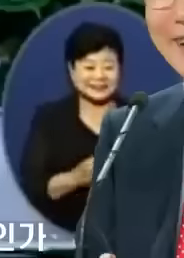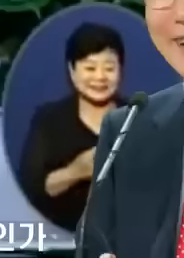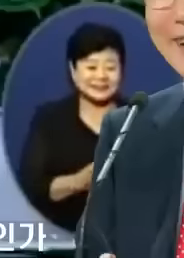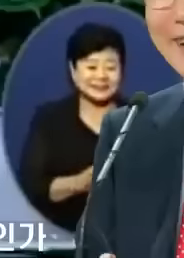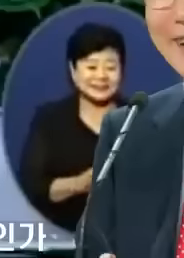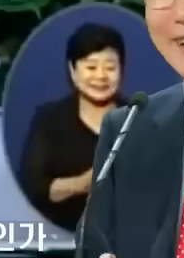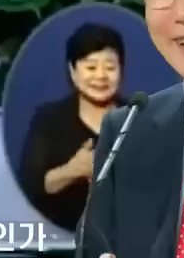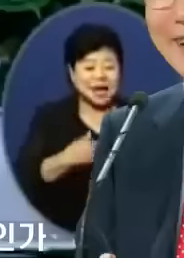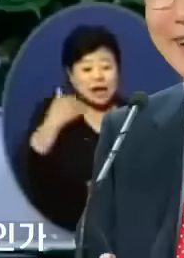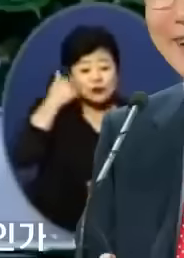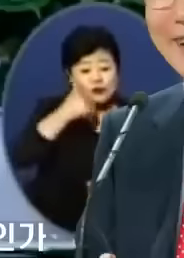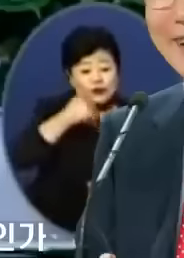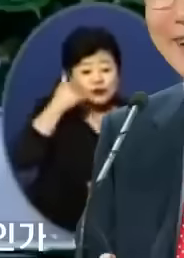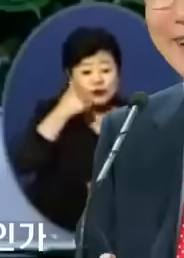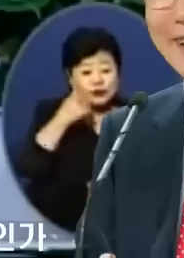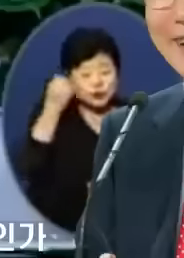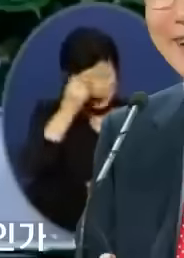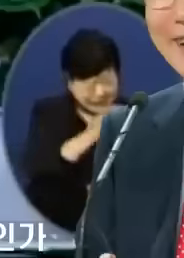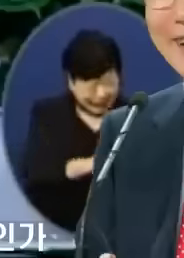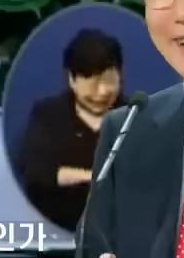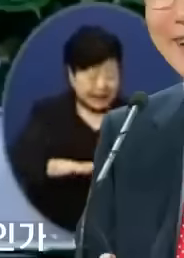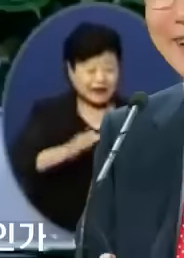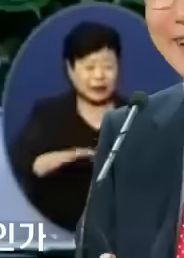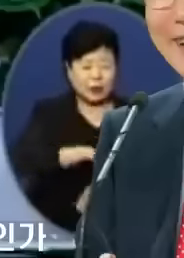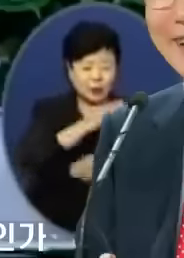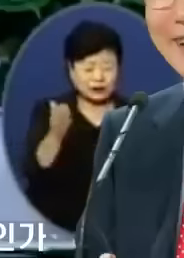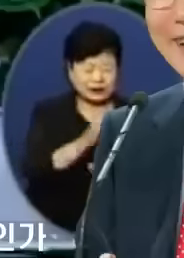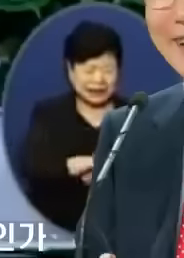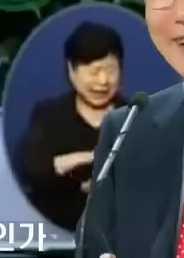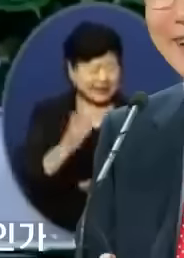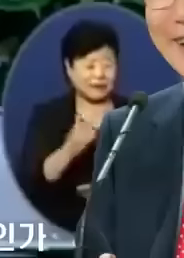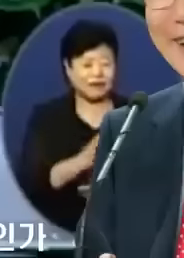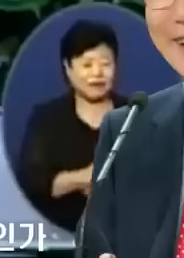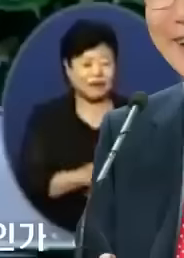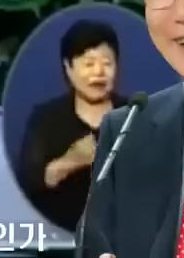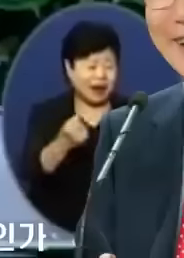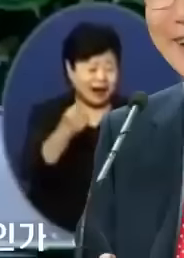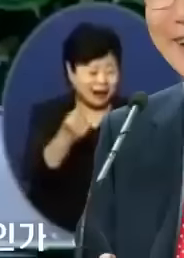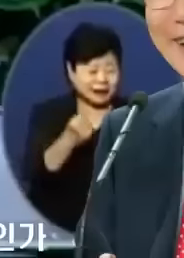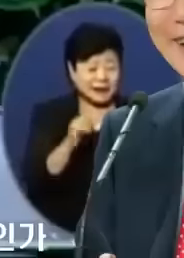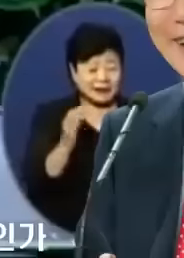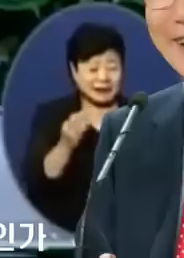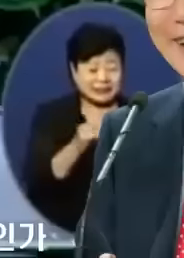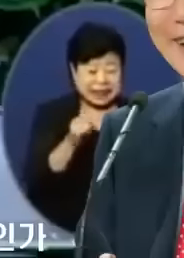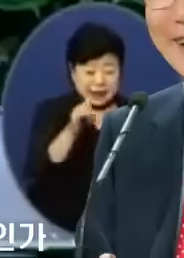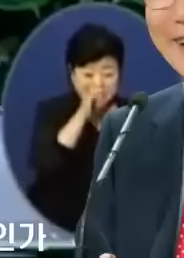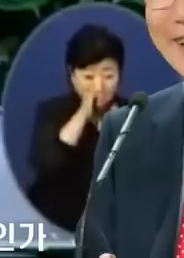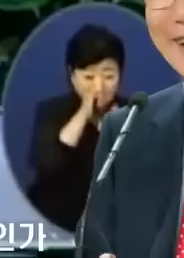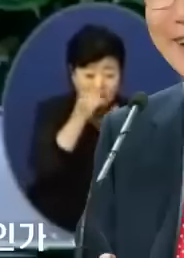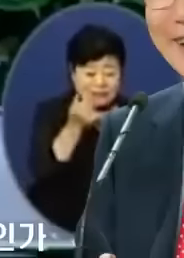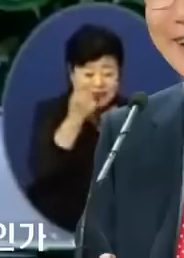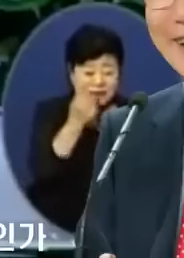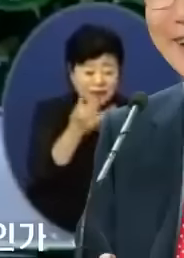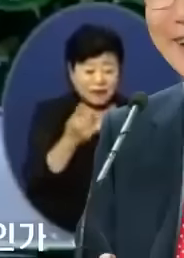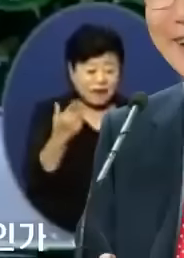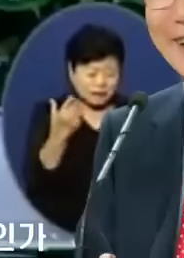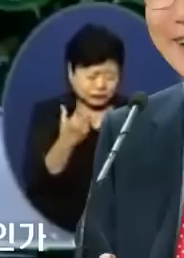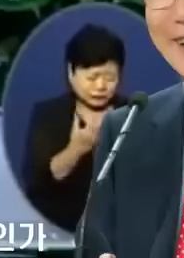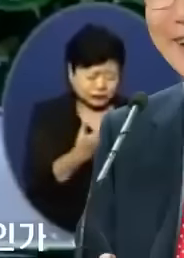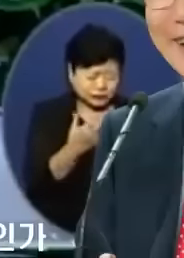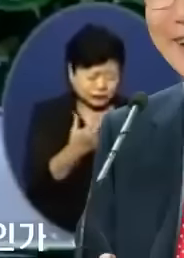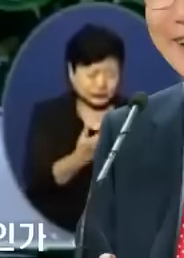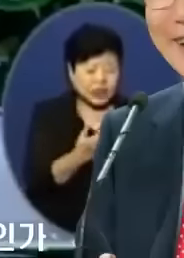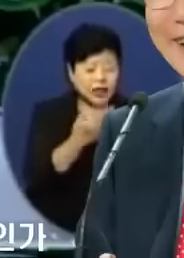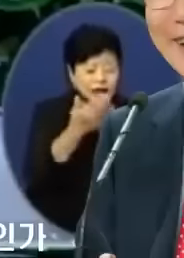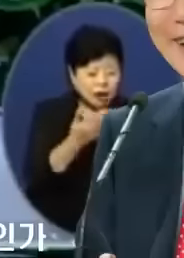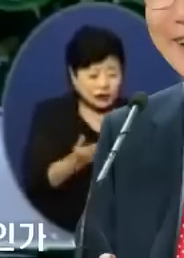그러면 내가 어떤 사람인 것입니까? 영혼이 잘 되고 범사에 잘 되고 강건하게 된 사람이고 생명을 갖되